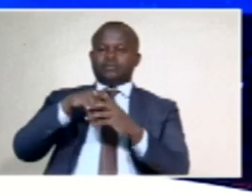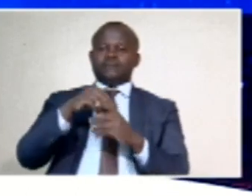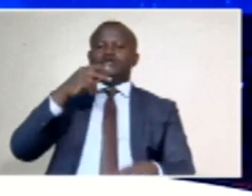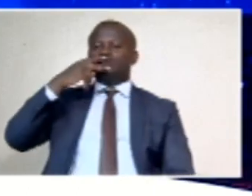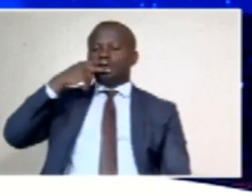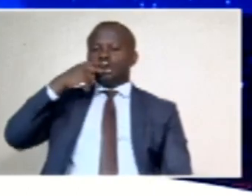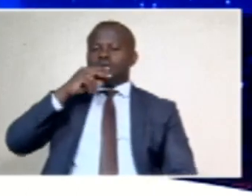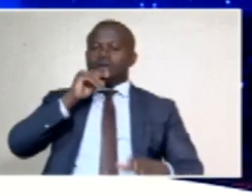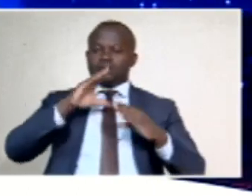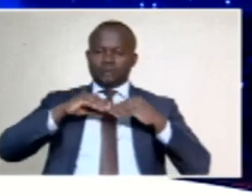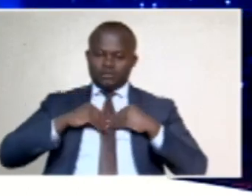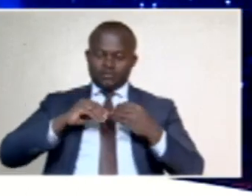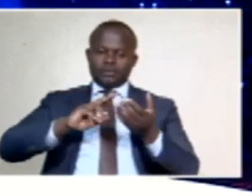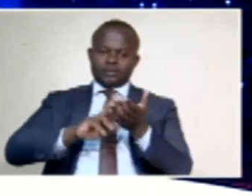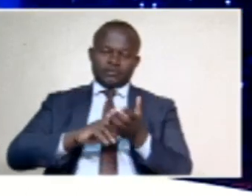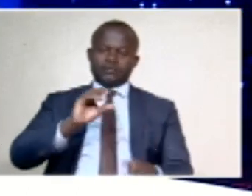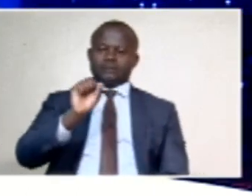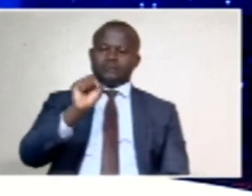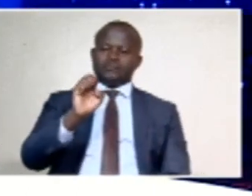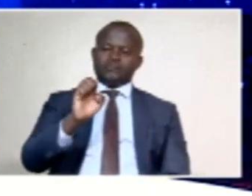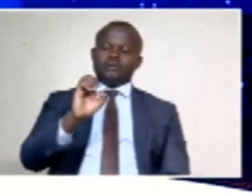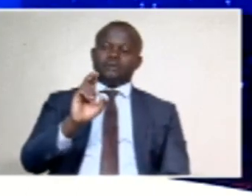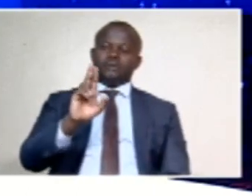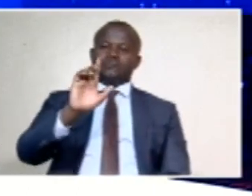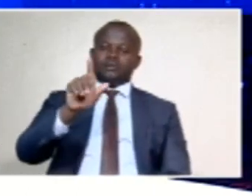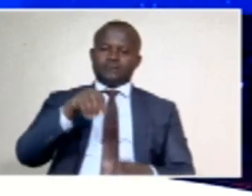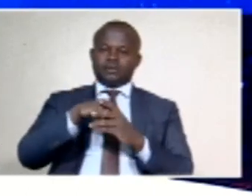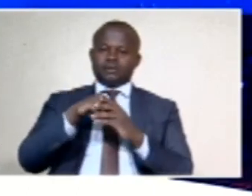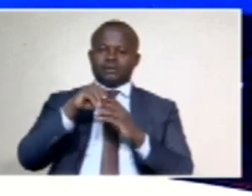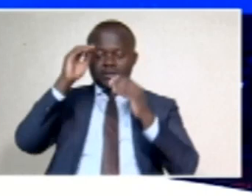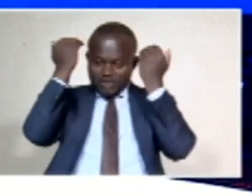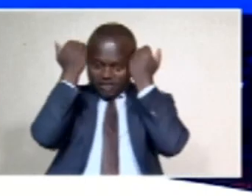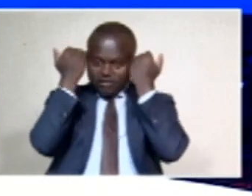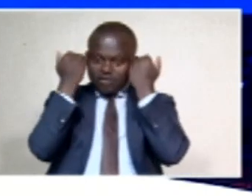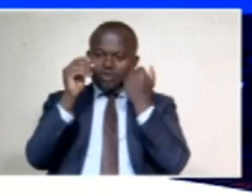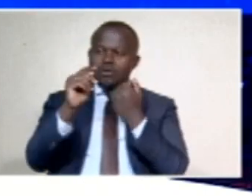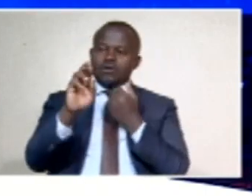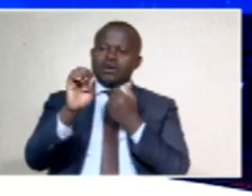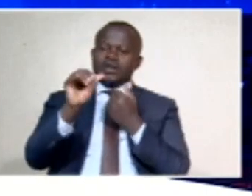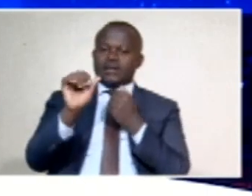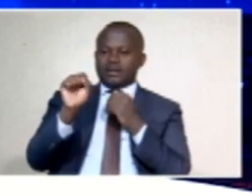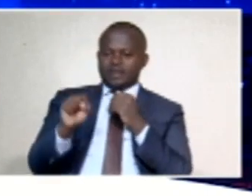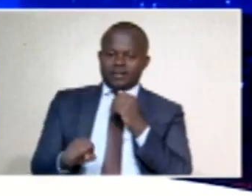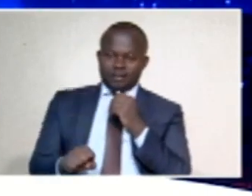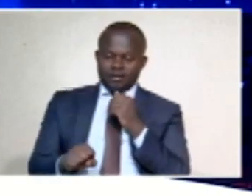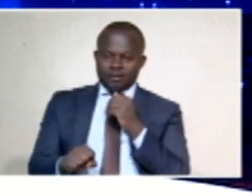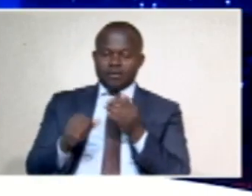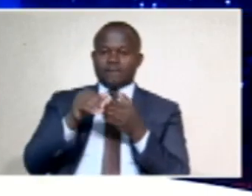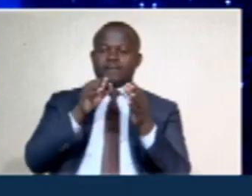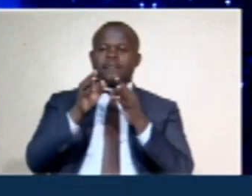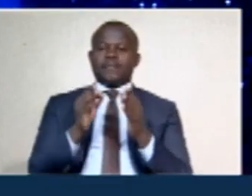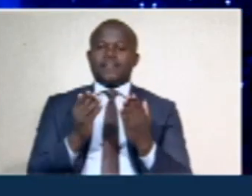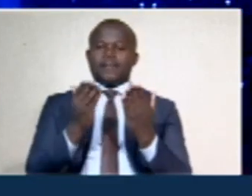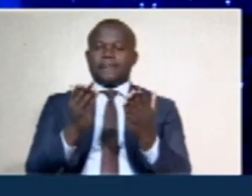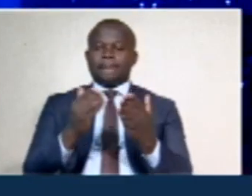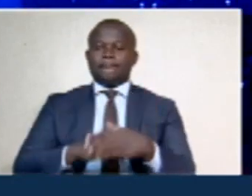itabi butemewe yemerejwe Seoul muri Korea y'Epfo kuwa 12 Ugushyingo 2012. Jean Paul Maniraho na